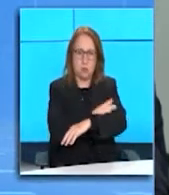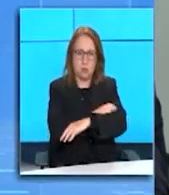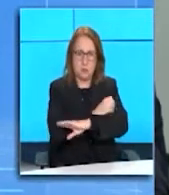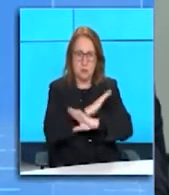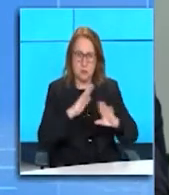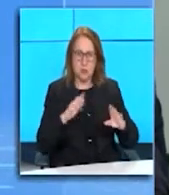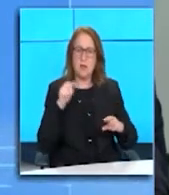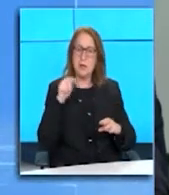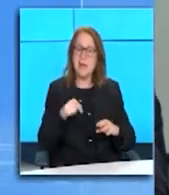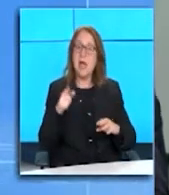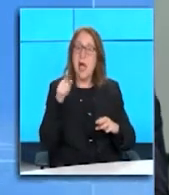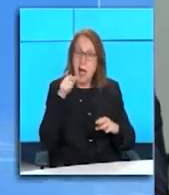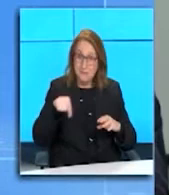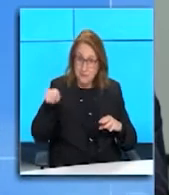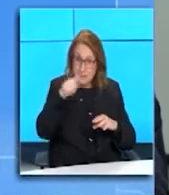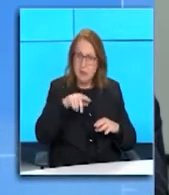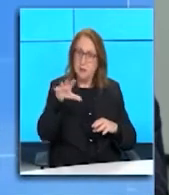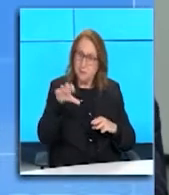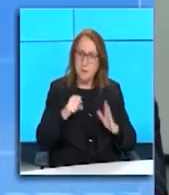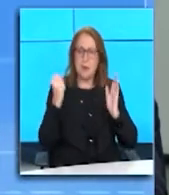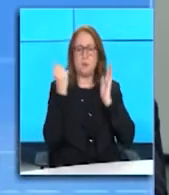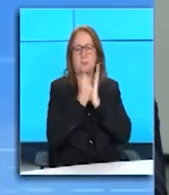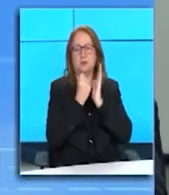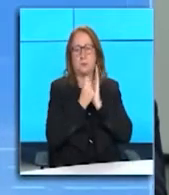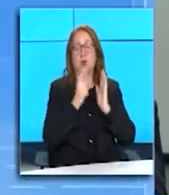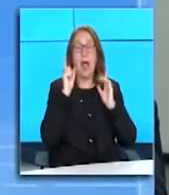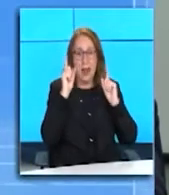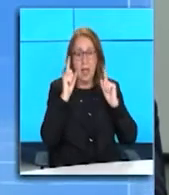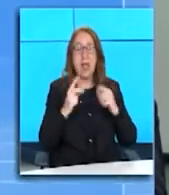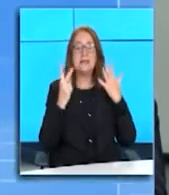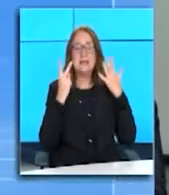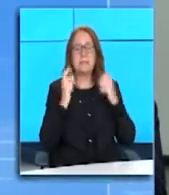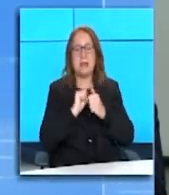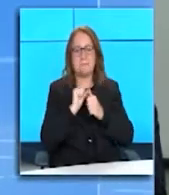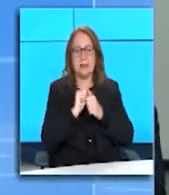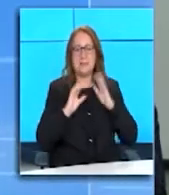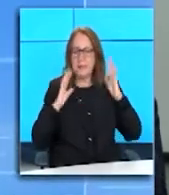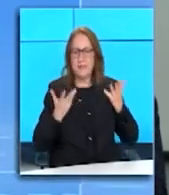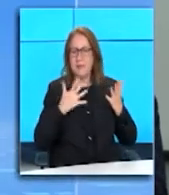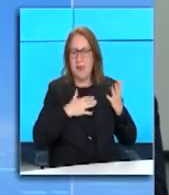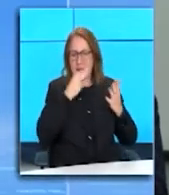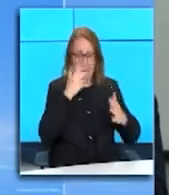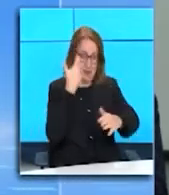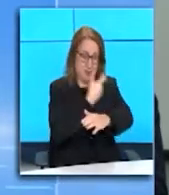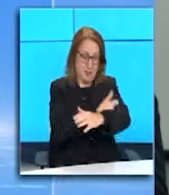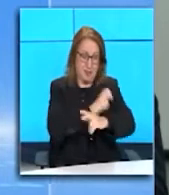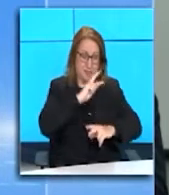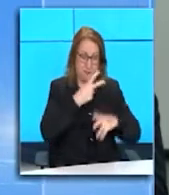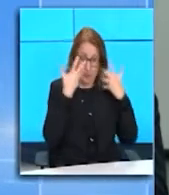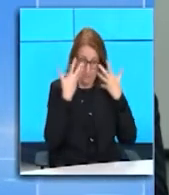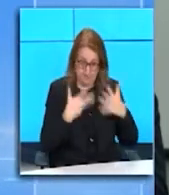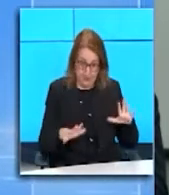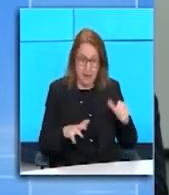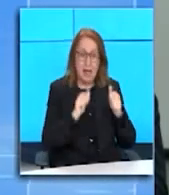ως εμβολιασμένοι σε ένα πλαίσιο 7 μηνών, δηλαδή μετά το εξάμηνο να υπάρχει και ο χρόνος να μπορεί να κλειστεί αναλόγως το ραντεβού